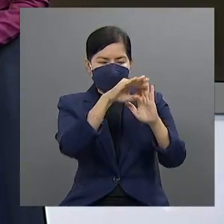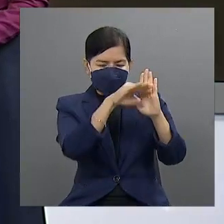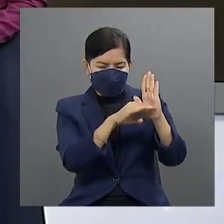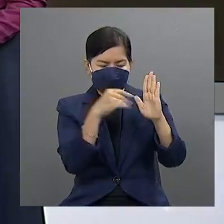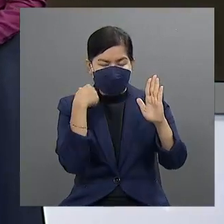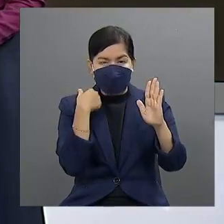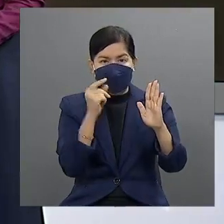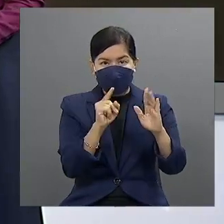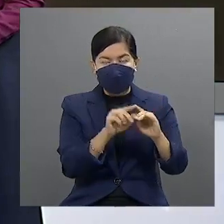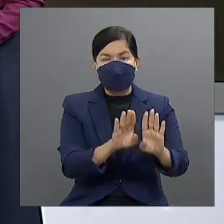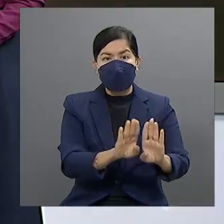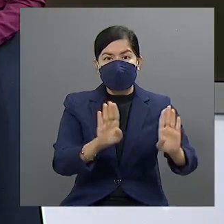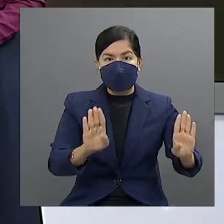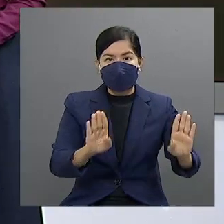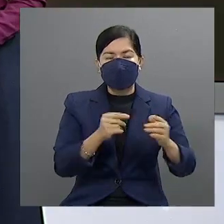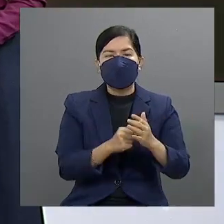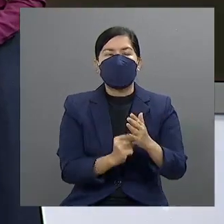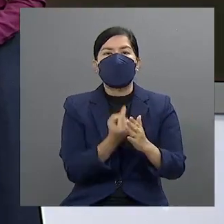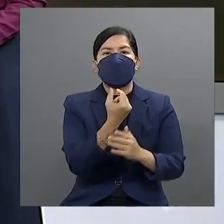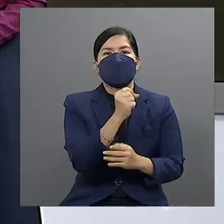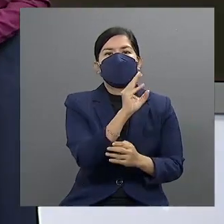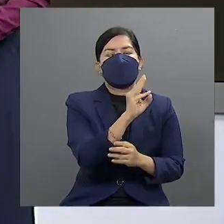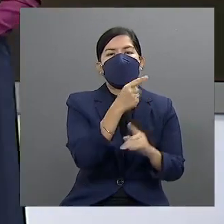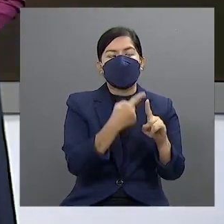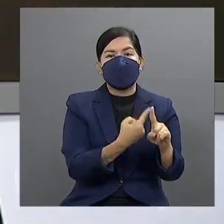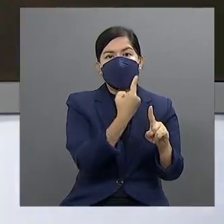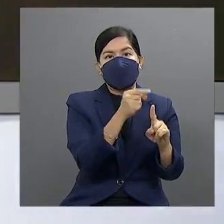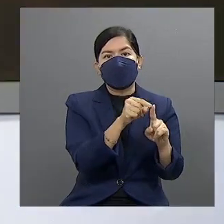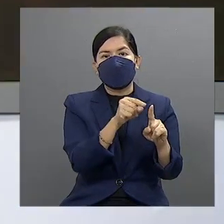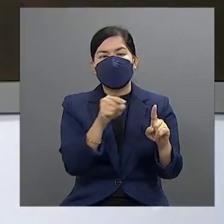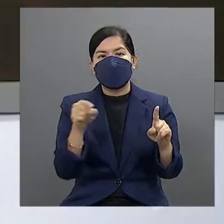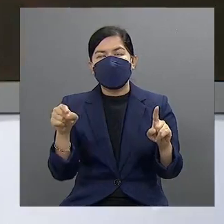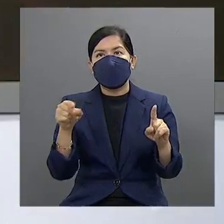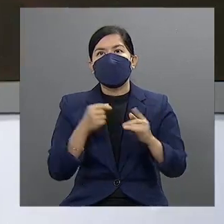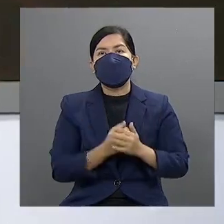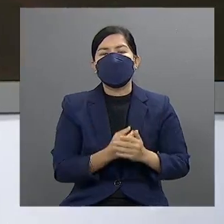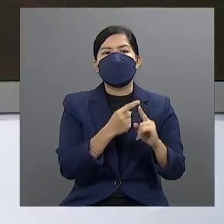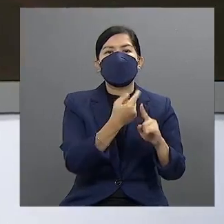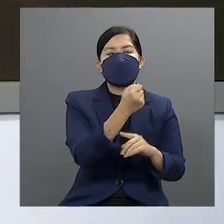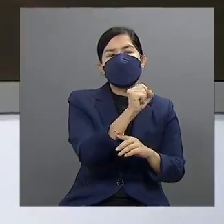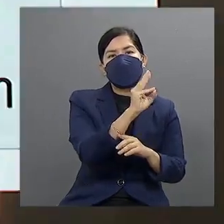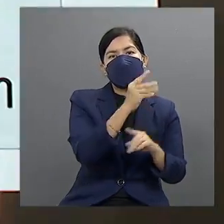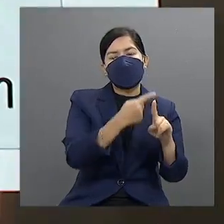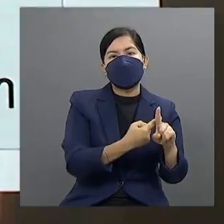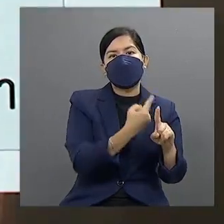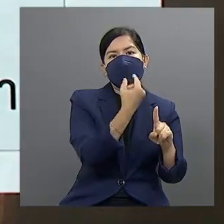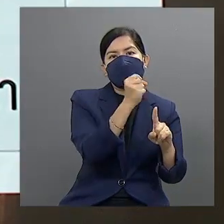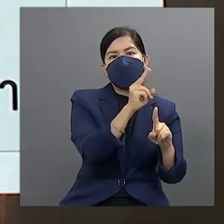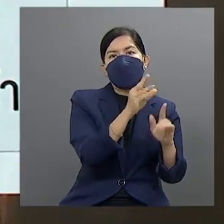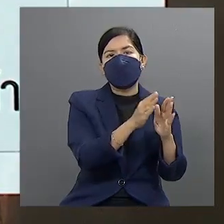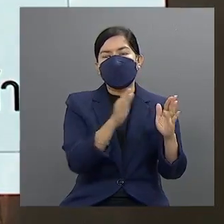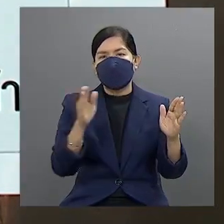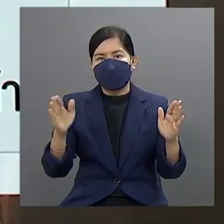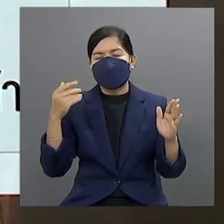ช่วงวันที่16ธันวาคมไปจนถึง16มกราคมนี้นะคะเป็นการเปิดเฉพาะนำร่องพื้นที่ท่องเที่ยว17